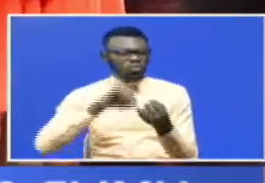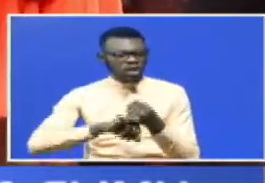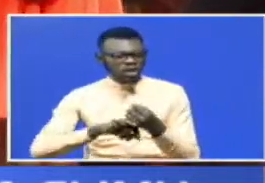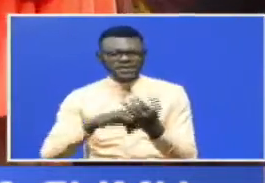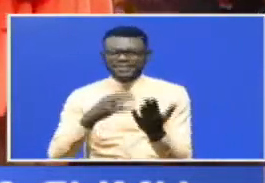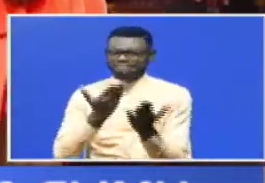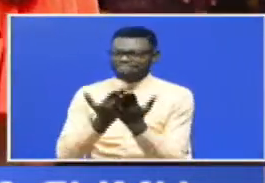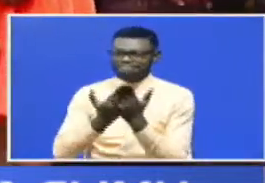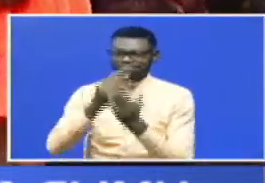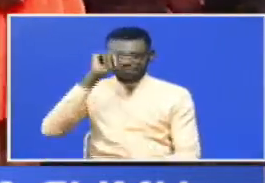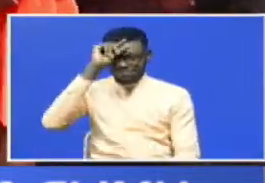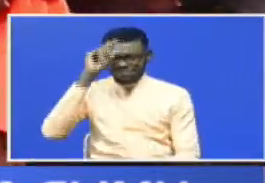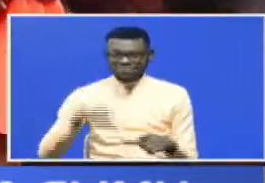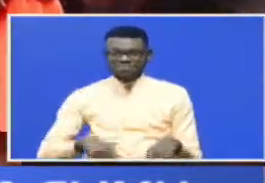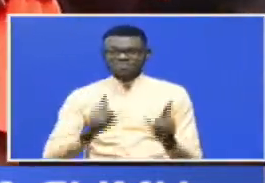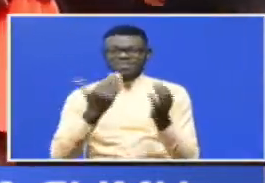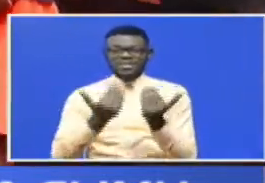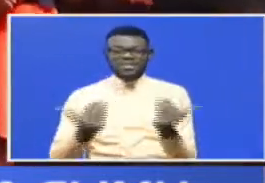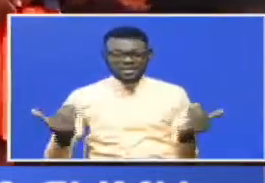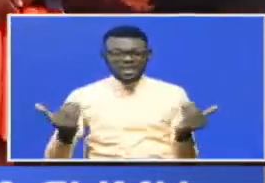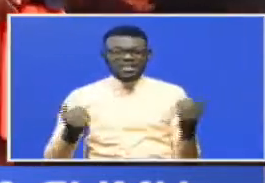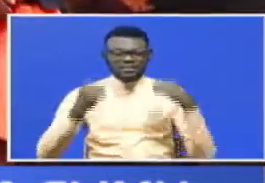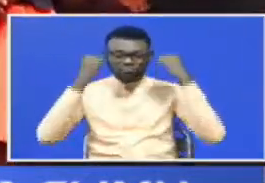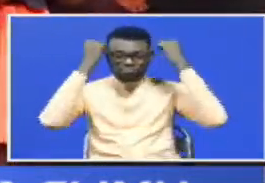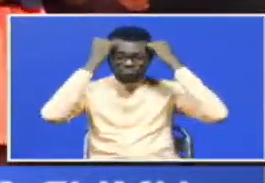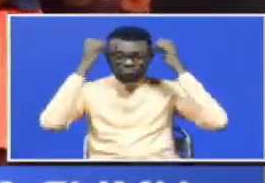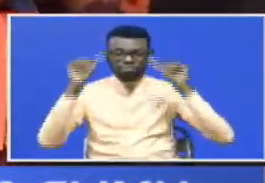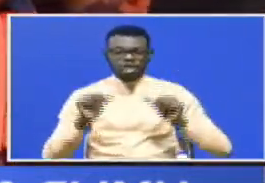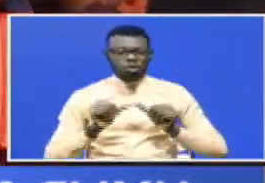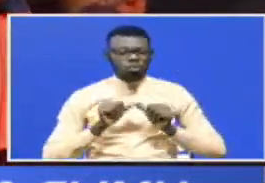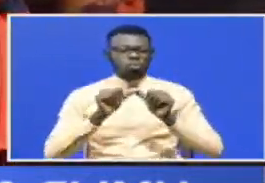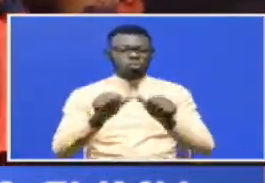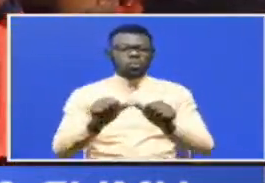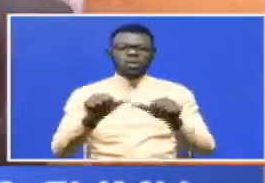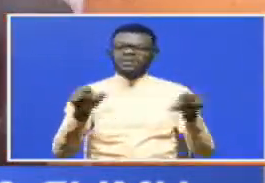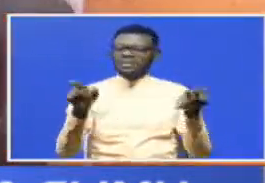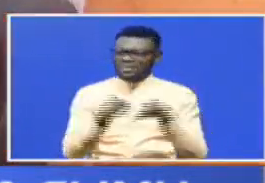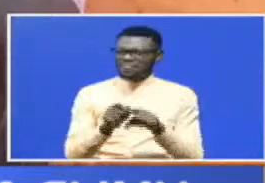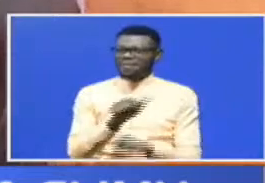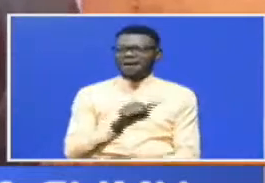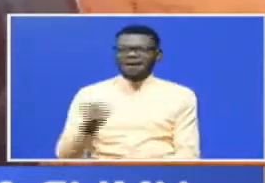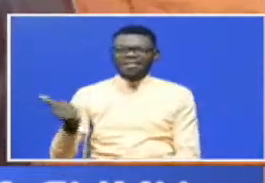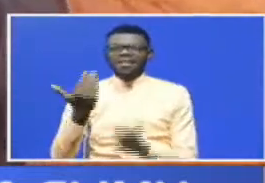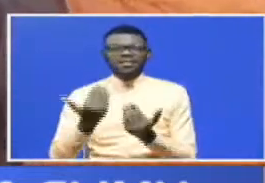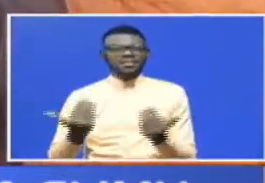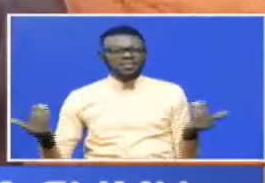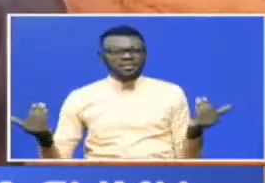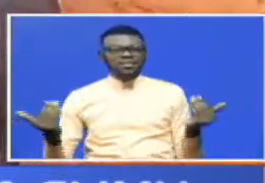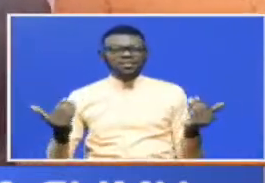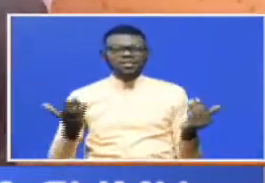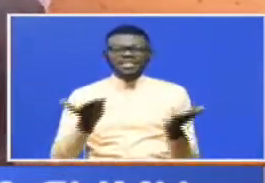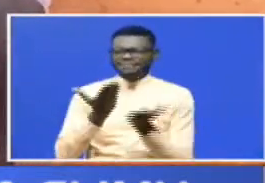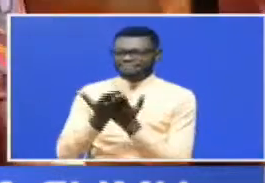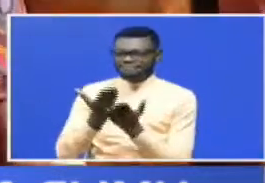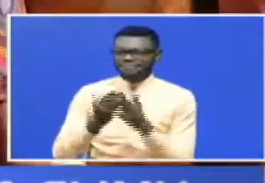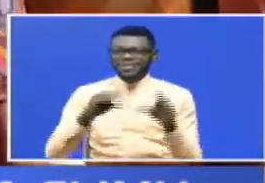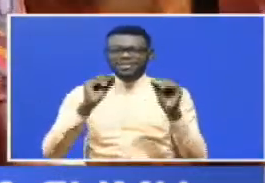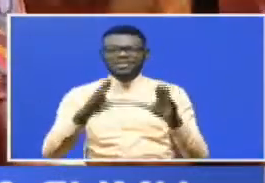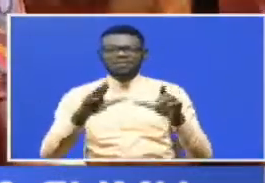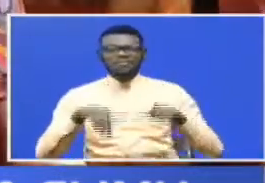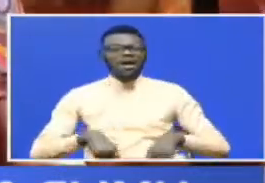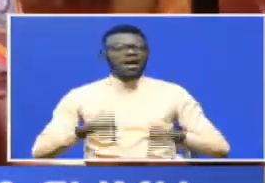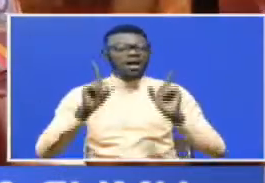serikali kuwaruhusu watoto wake waendelee na masomo kama vile watoto wengine. Sasa tunaomba hao walimu wakubali watoto wetu waende